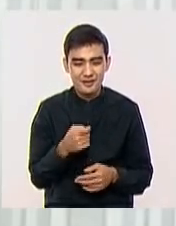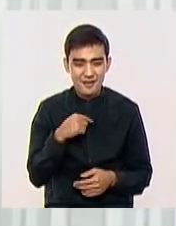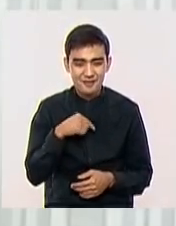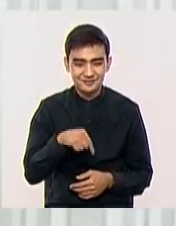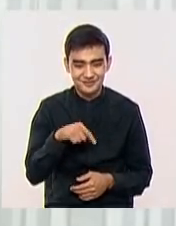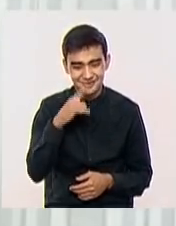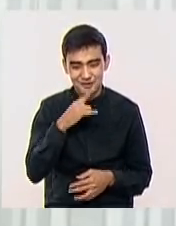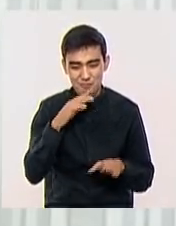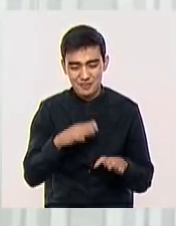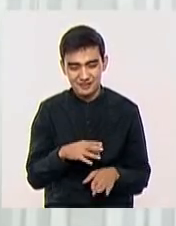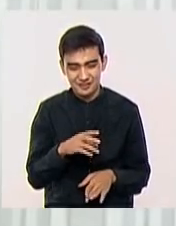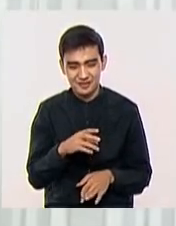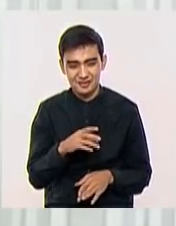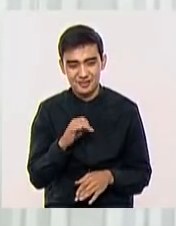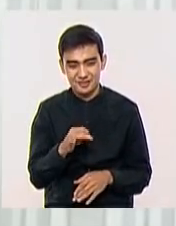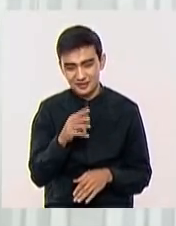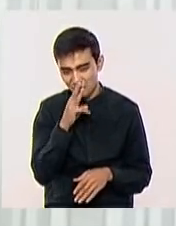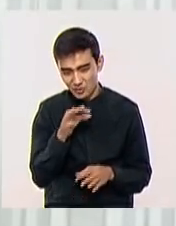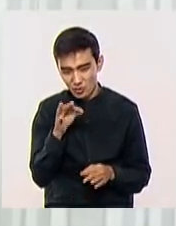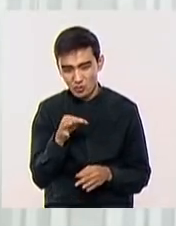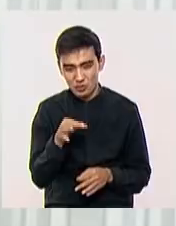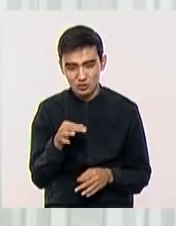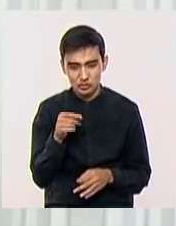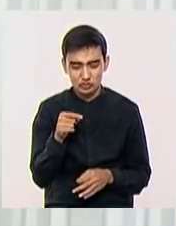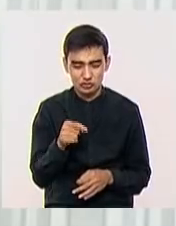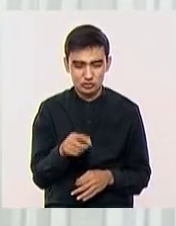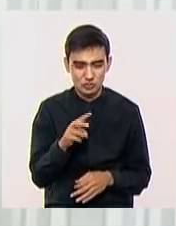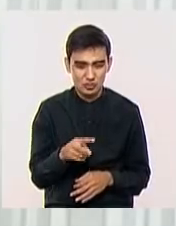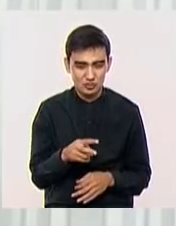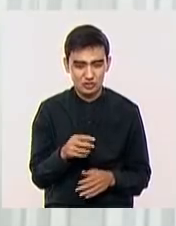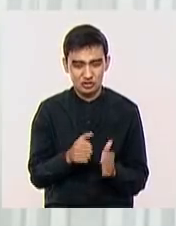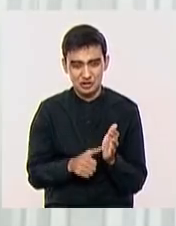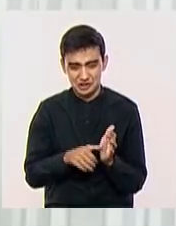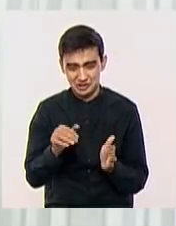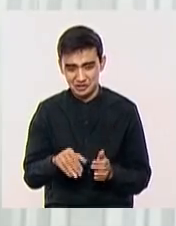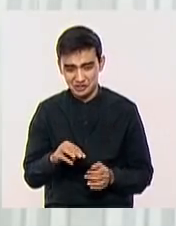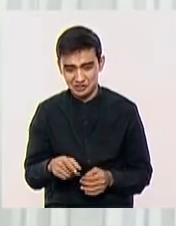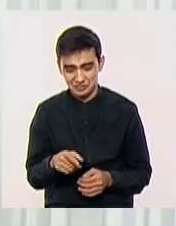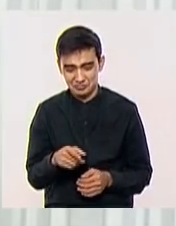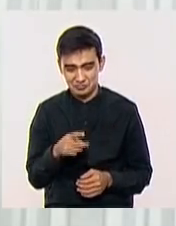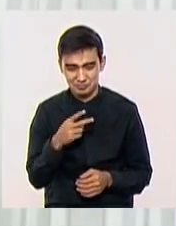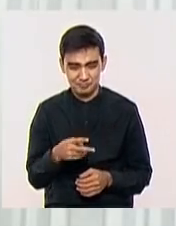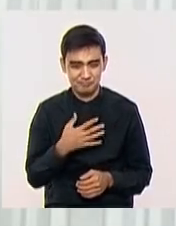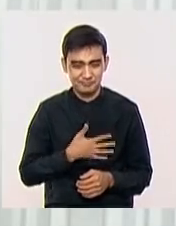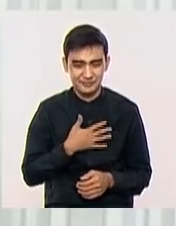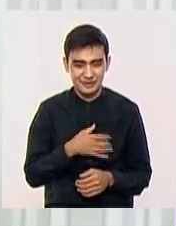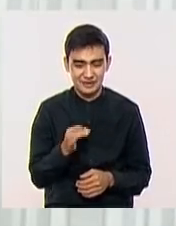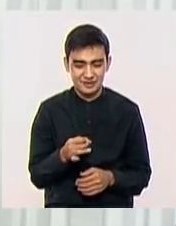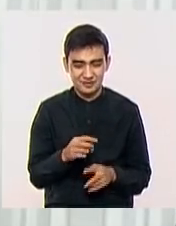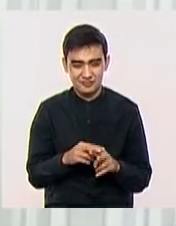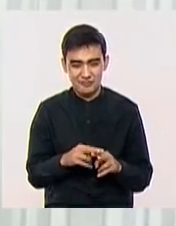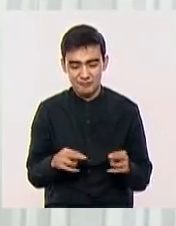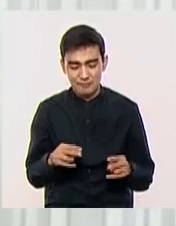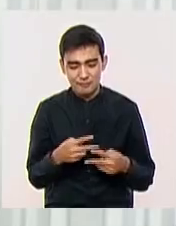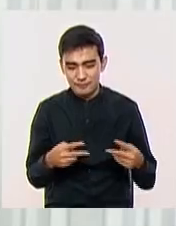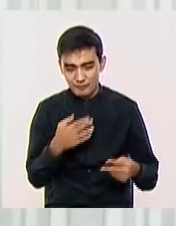здесь, так сказать, зарплата исчисляется тысячами долларов, и поэтому 60 тысяч тенге – это не про эти категории.